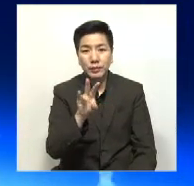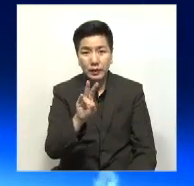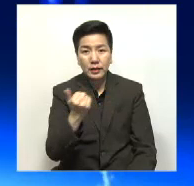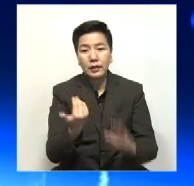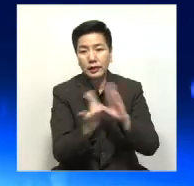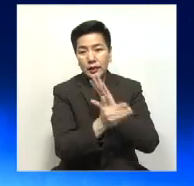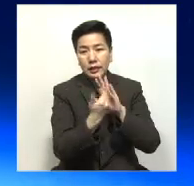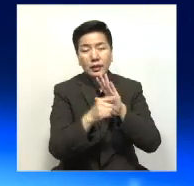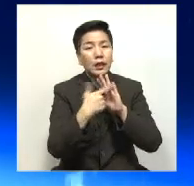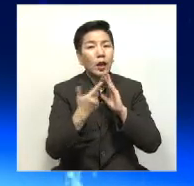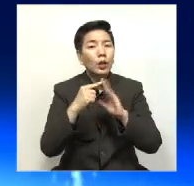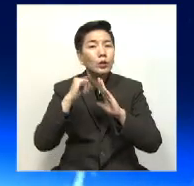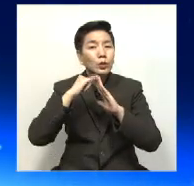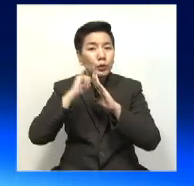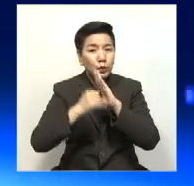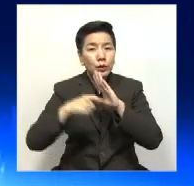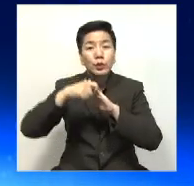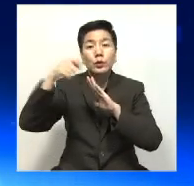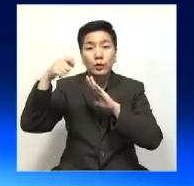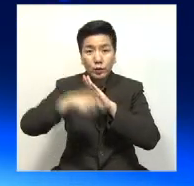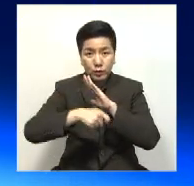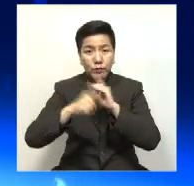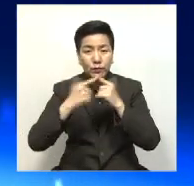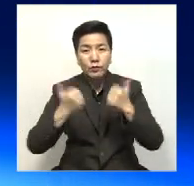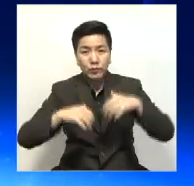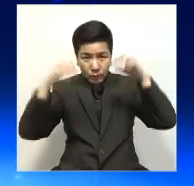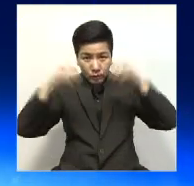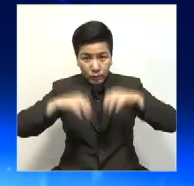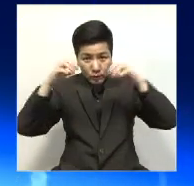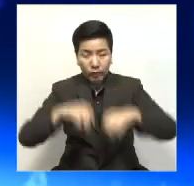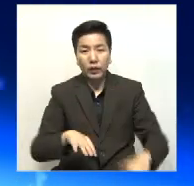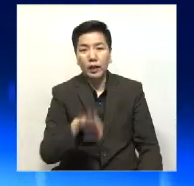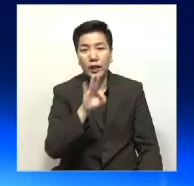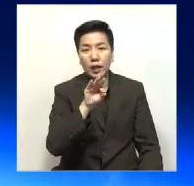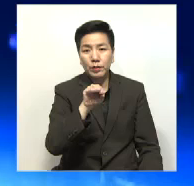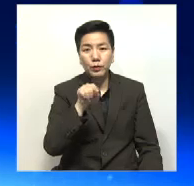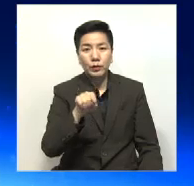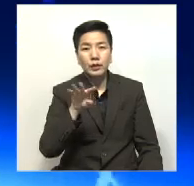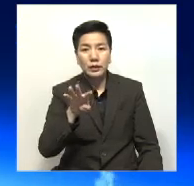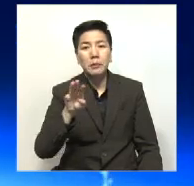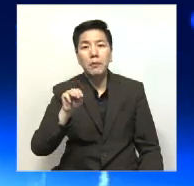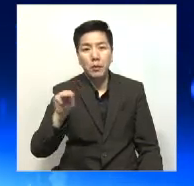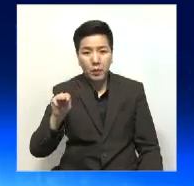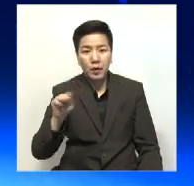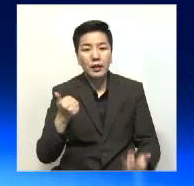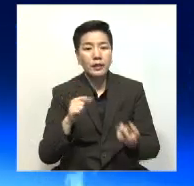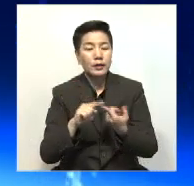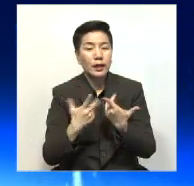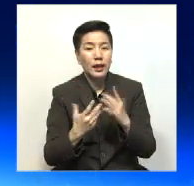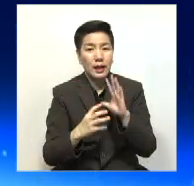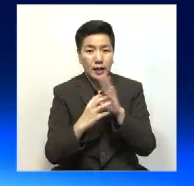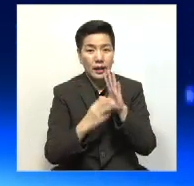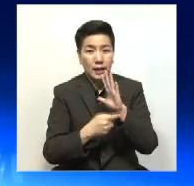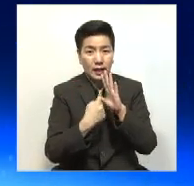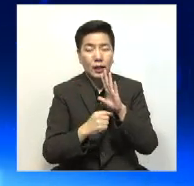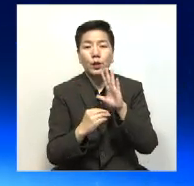ภาคตะวันออกเฉียงเหนือที่จังหวัดนครราชสีมาปริมาณฝนสูงสุดอยู่ที่ 90.4 มิลลิเมตรส่วนภ